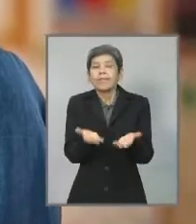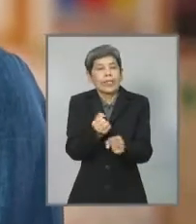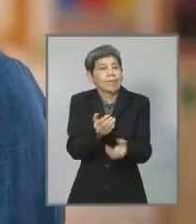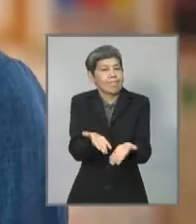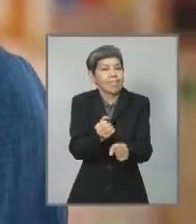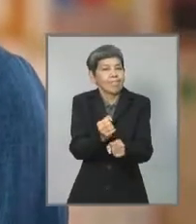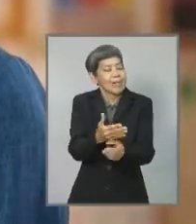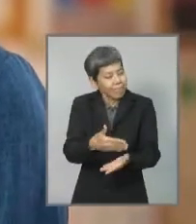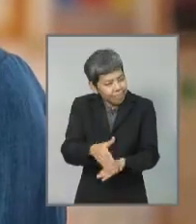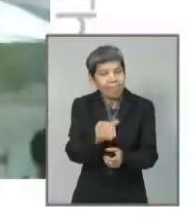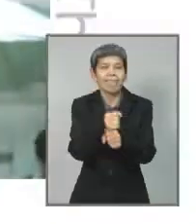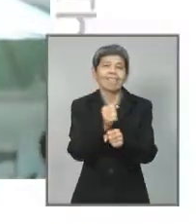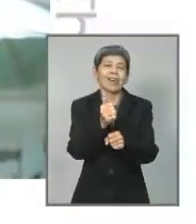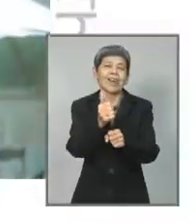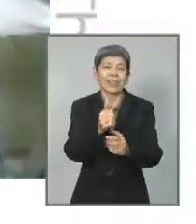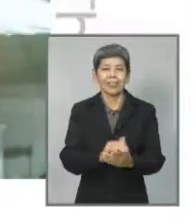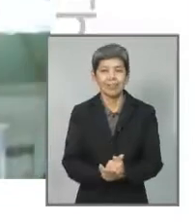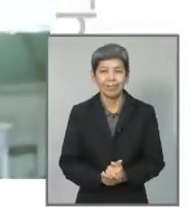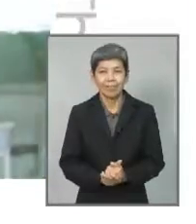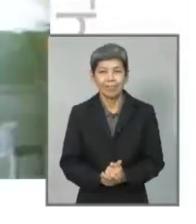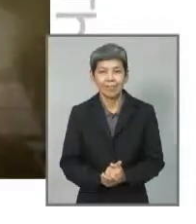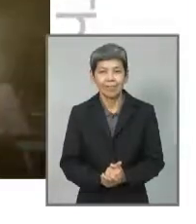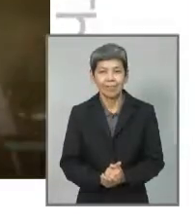งานของเขาเองได้เลย